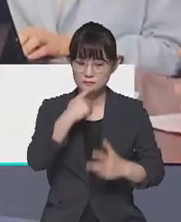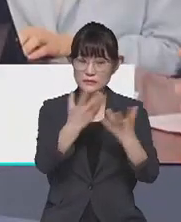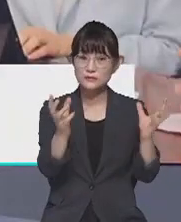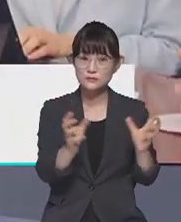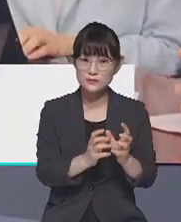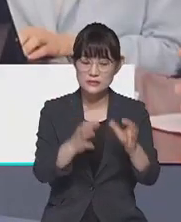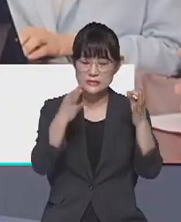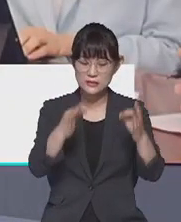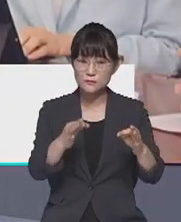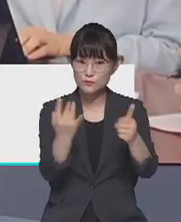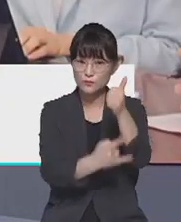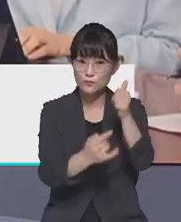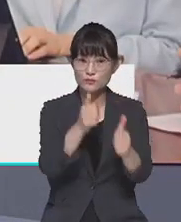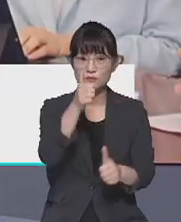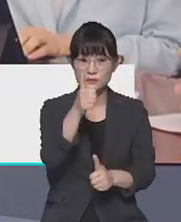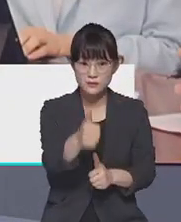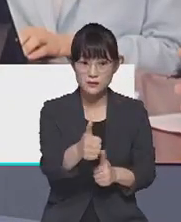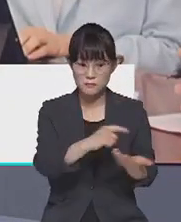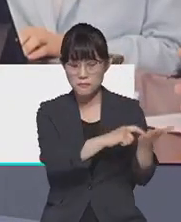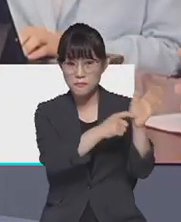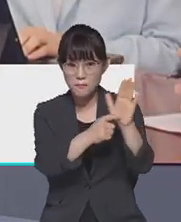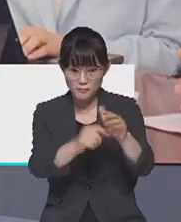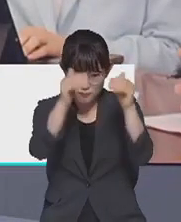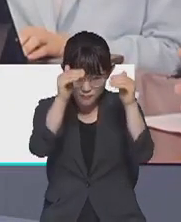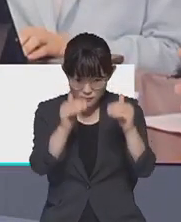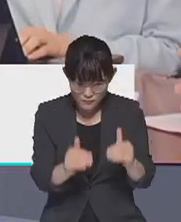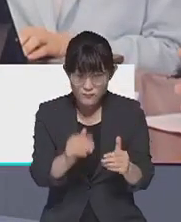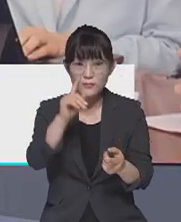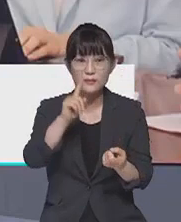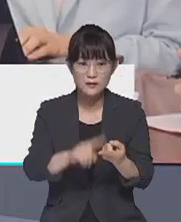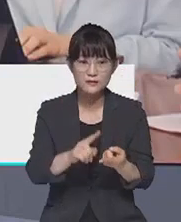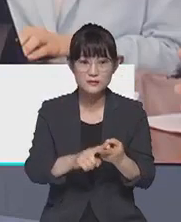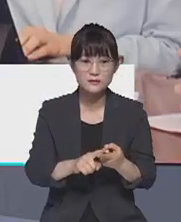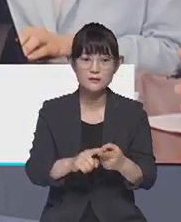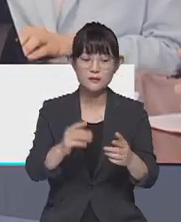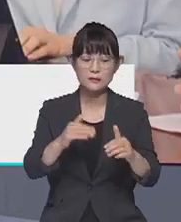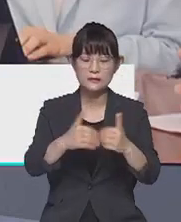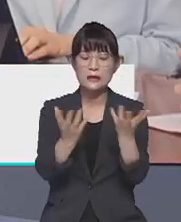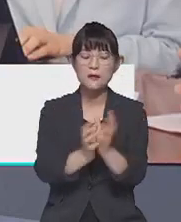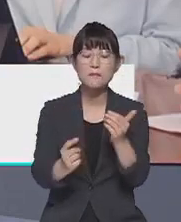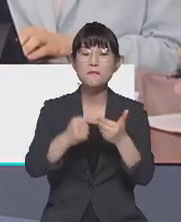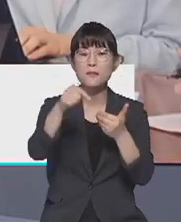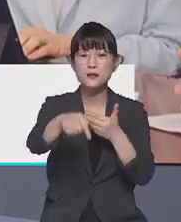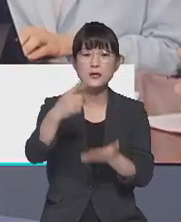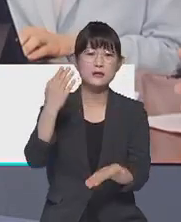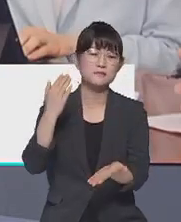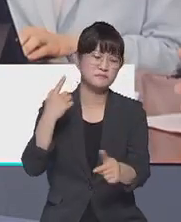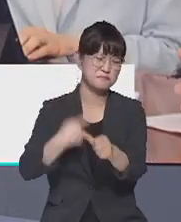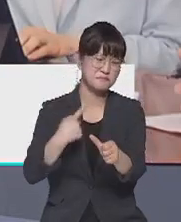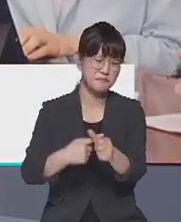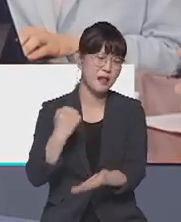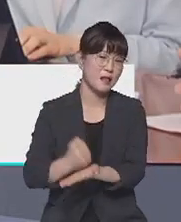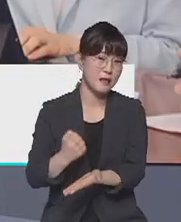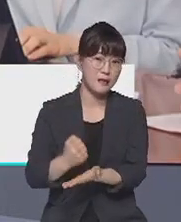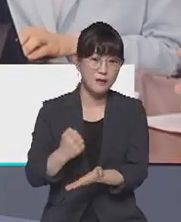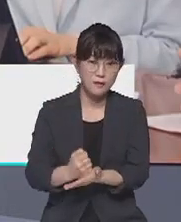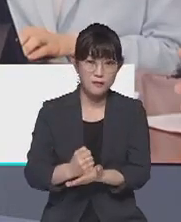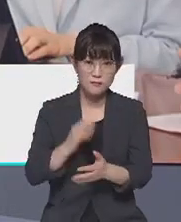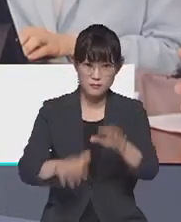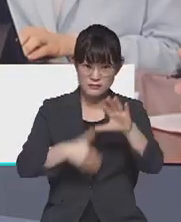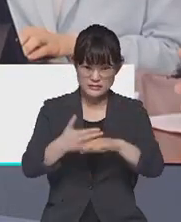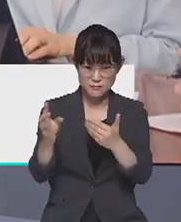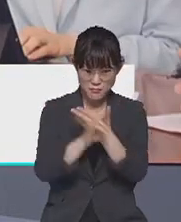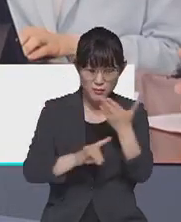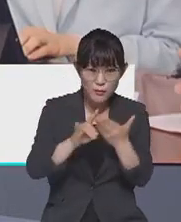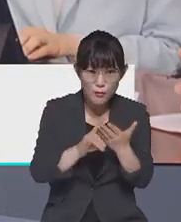더불어민주당 김은경 혁신위원회가 내놓은 최종 혁신안에 대해 당 밖의 비판도 커지고 있습니다. 혁신을 핑계로 계파를